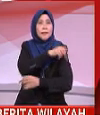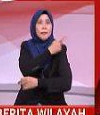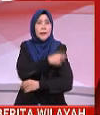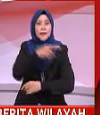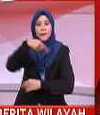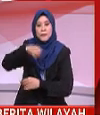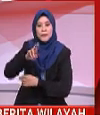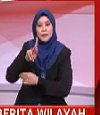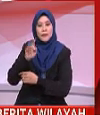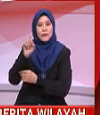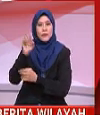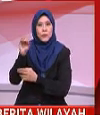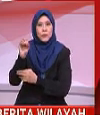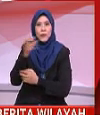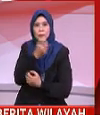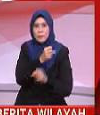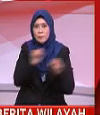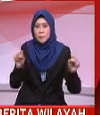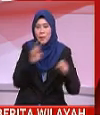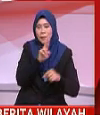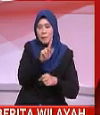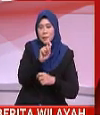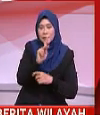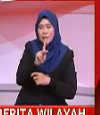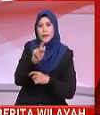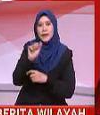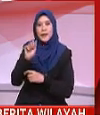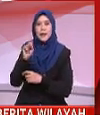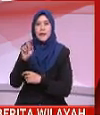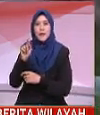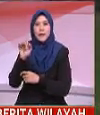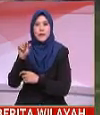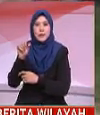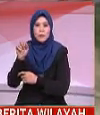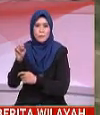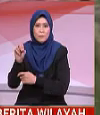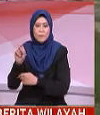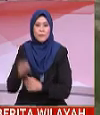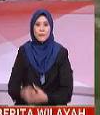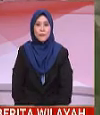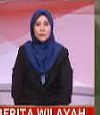yang dibekalkan kit ujian RTK antigen.